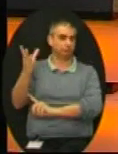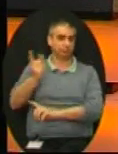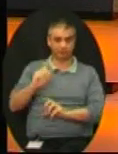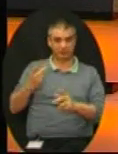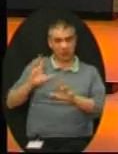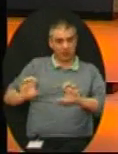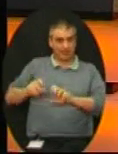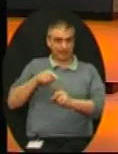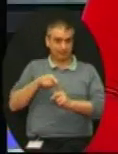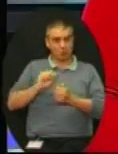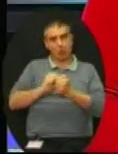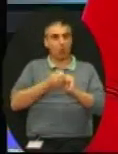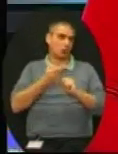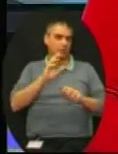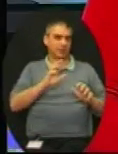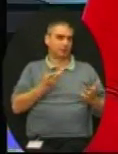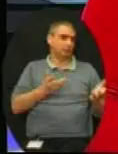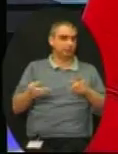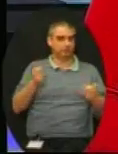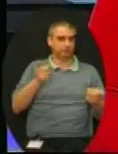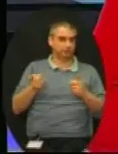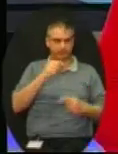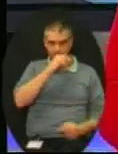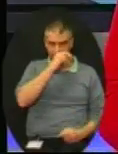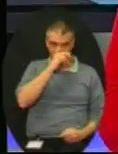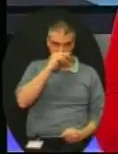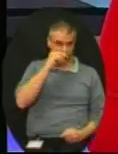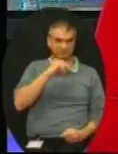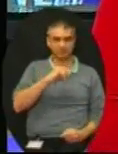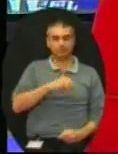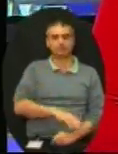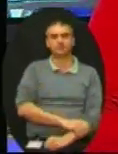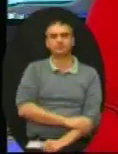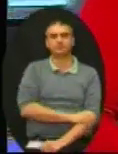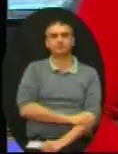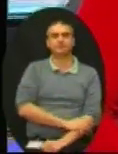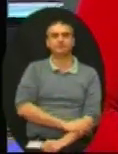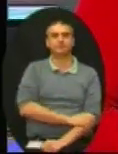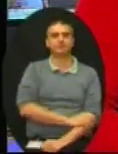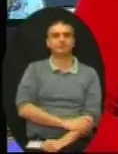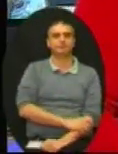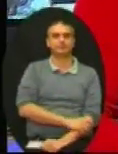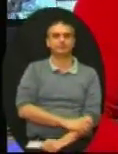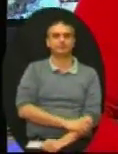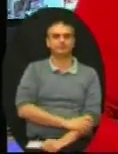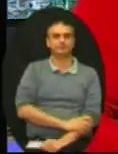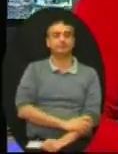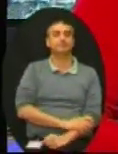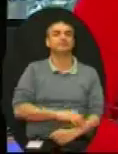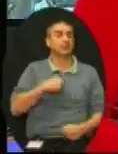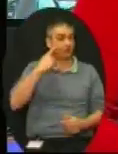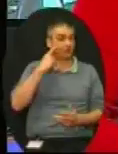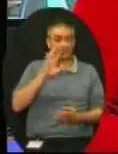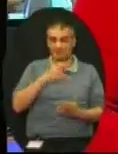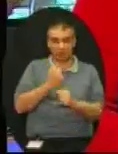מי שיותר מרגיז אותם או מי שיותר מעצבן אותם. אני חושבת שהצעות חוק אנטי-דמוקרטיות זה קו פרשת מים,